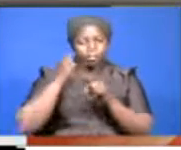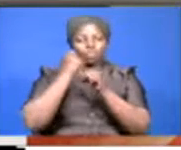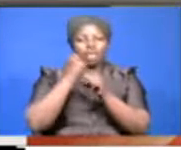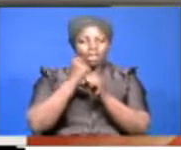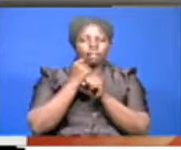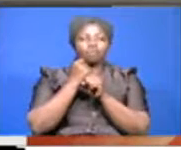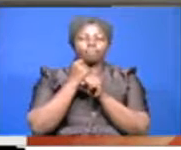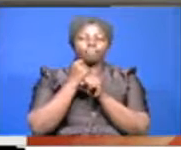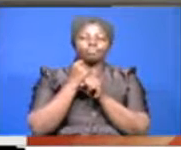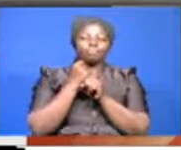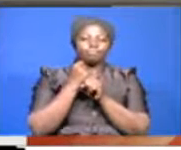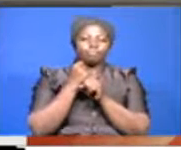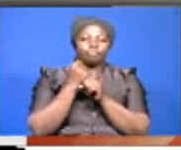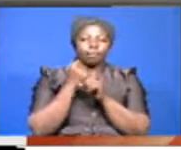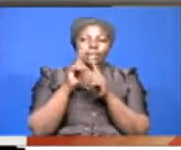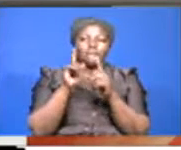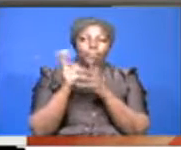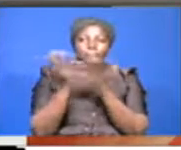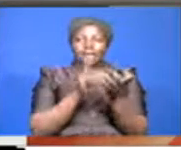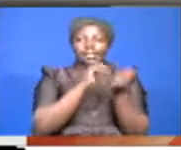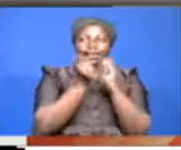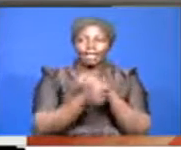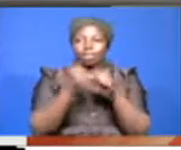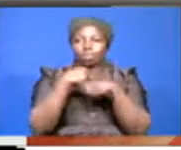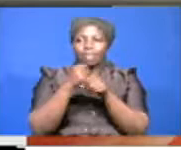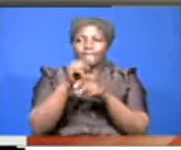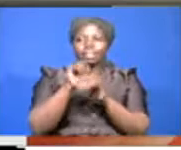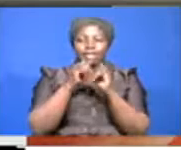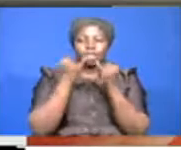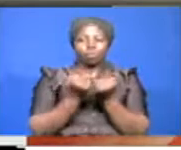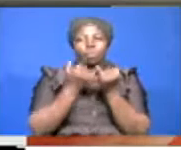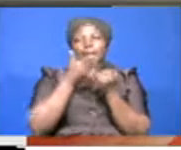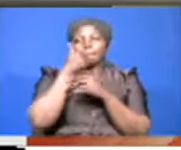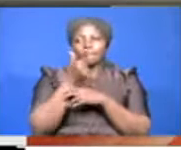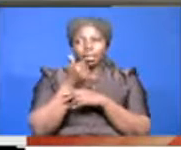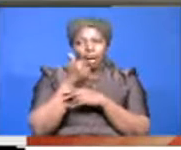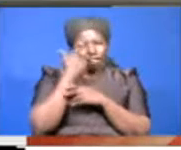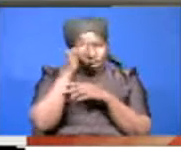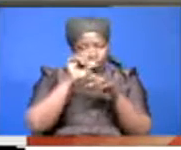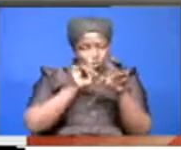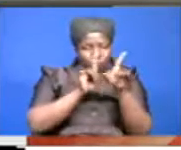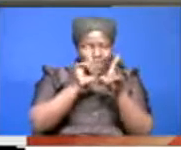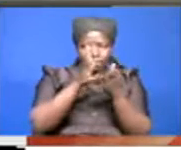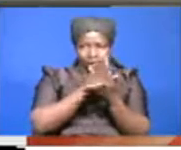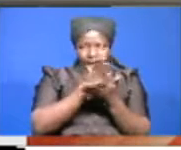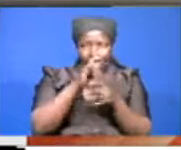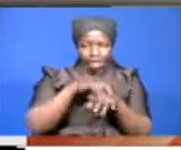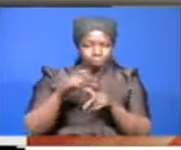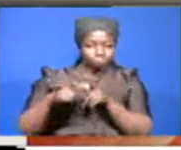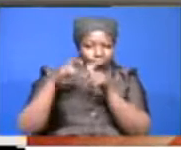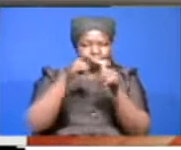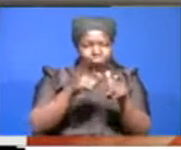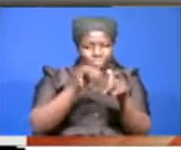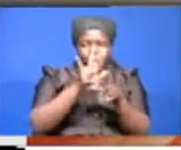chuo hicho kuwa kitovu cha ubora katika sekta ya utalii. Akiongea alipokabidhiwa rasmi majukumu yake, Wamati aliwahimiza wadau